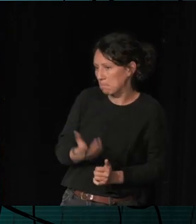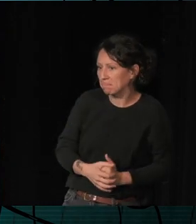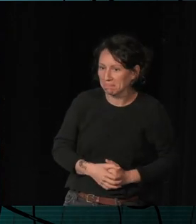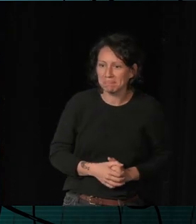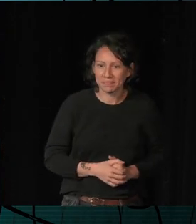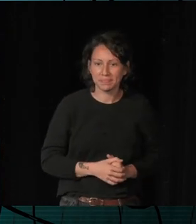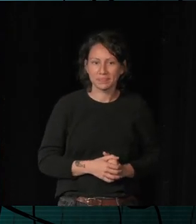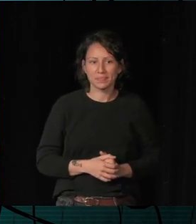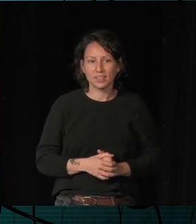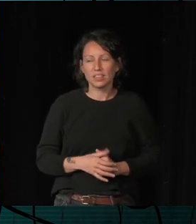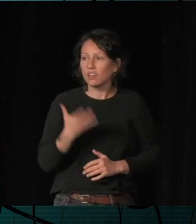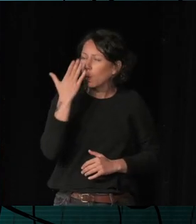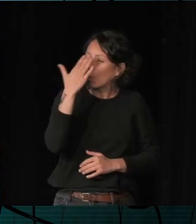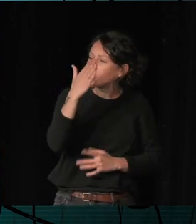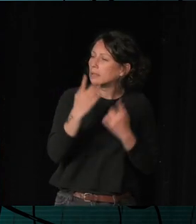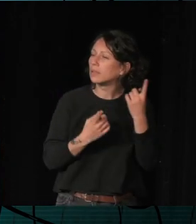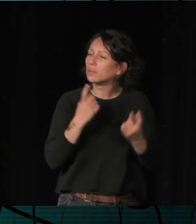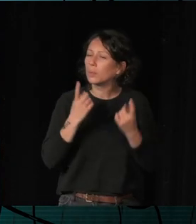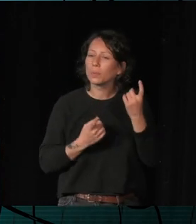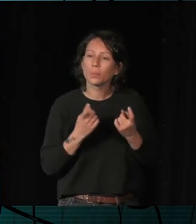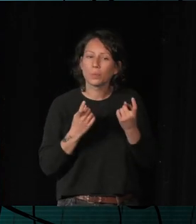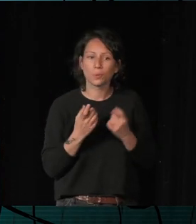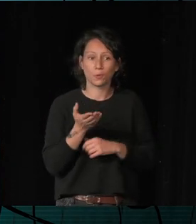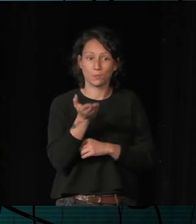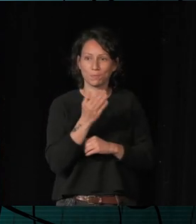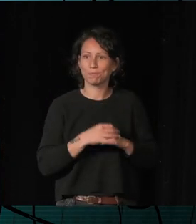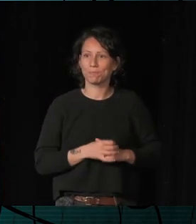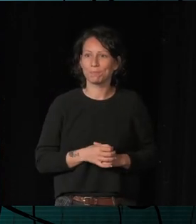Est-ce qu'il y a une autre question dans la salle? Oui, j'arrive.